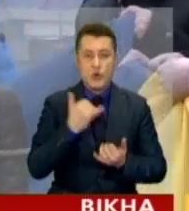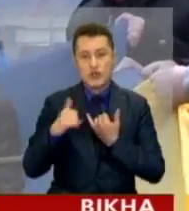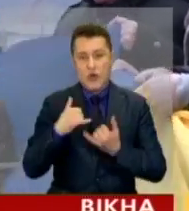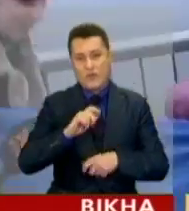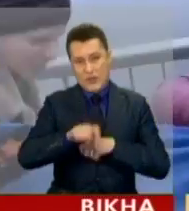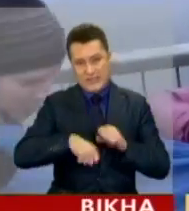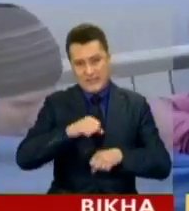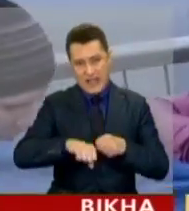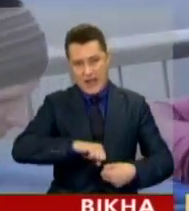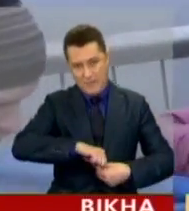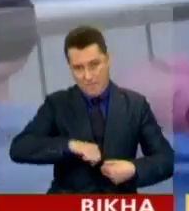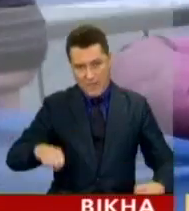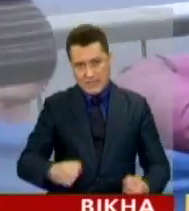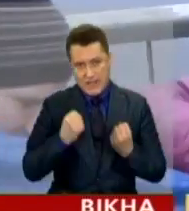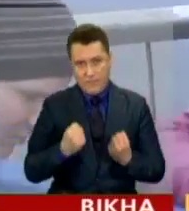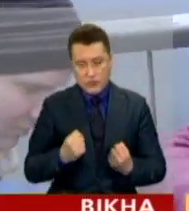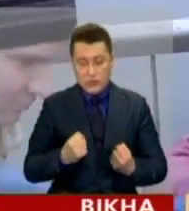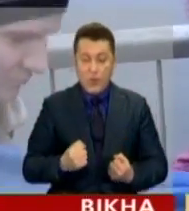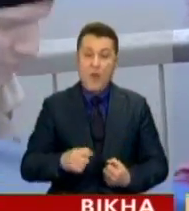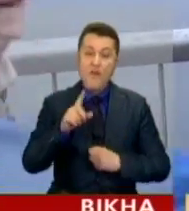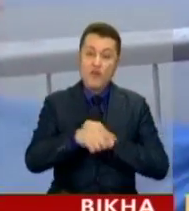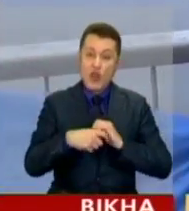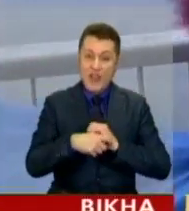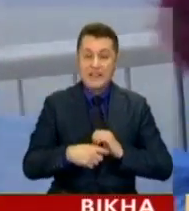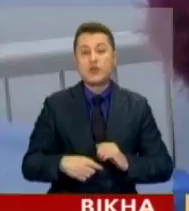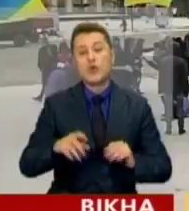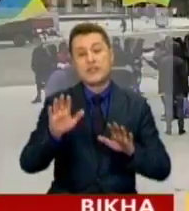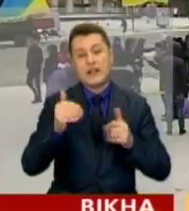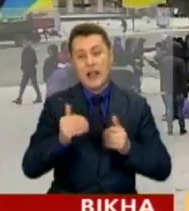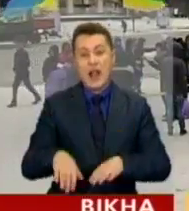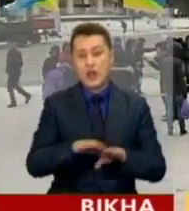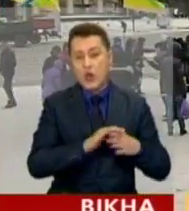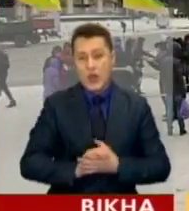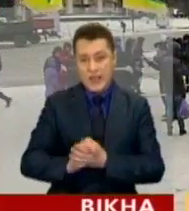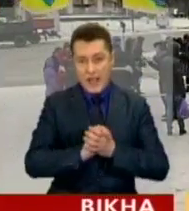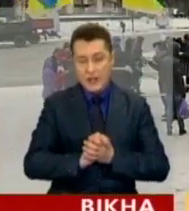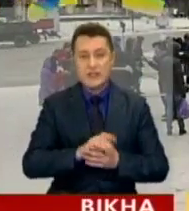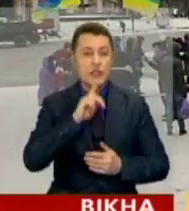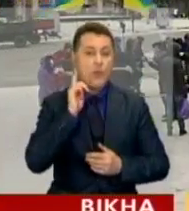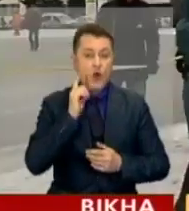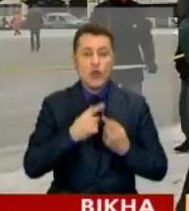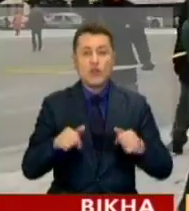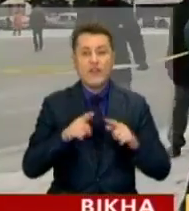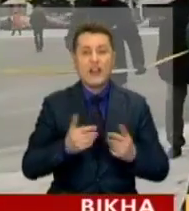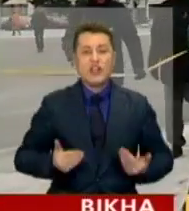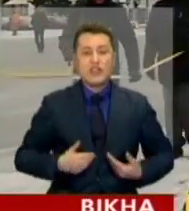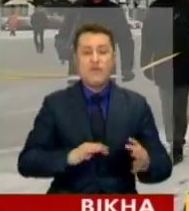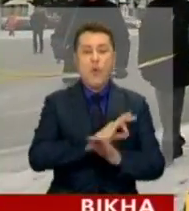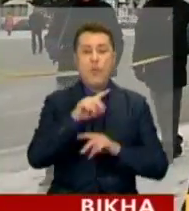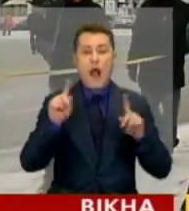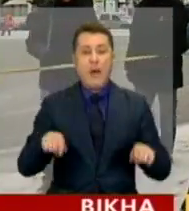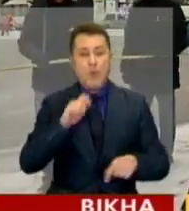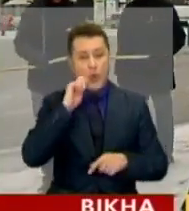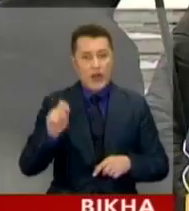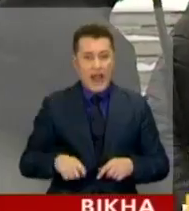міцним вузлом. В Донецьку теж закликали до єдності. Там молодь утворила живу мапу України, де кожен активіст